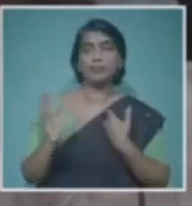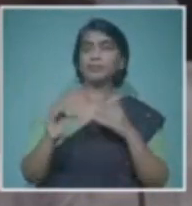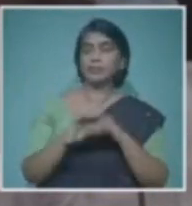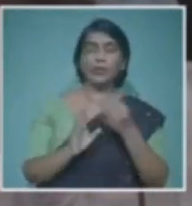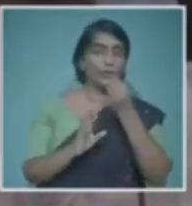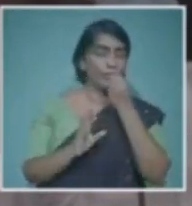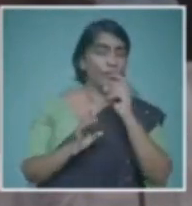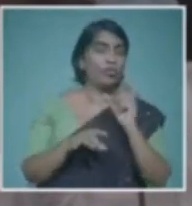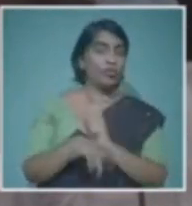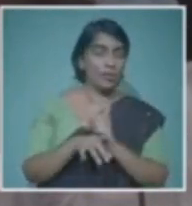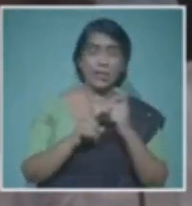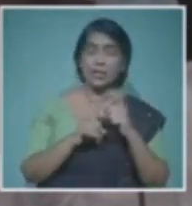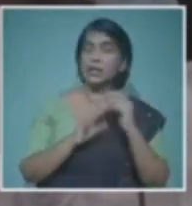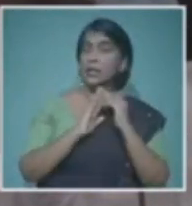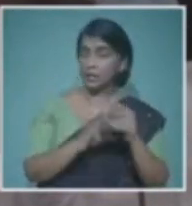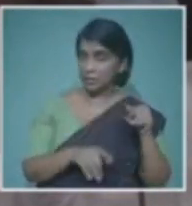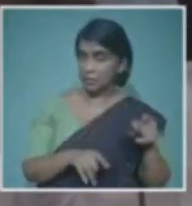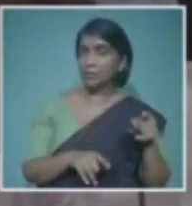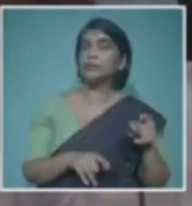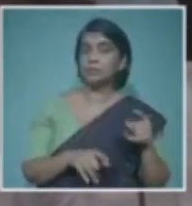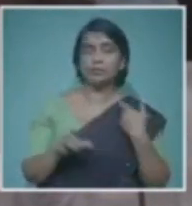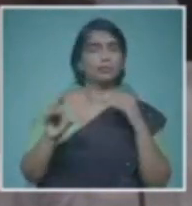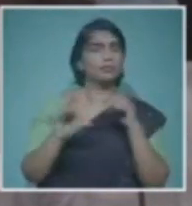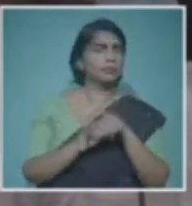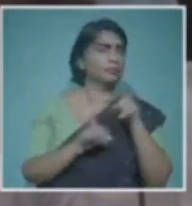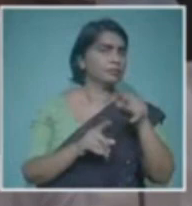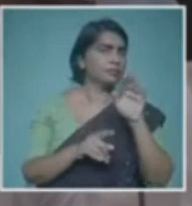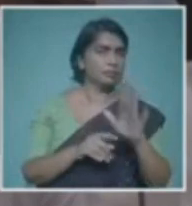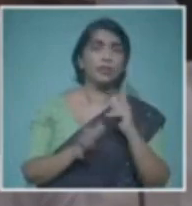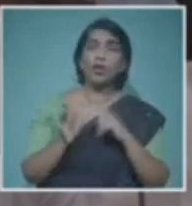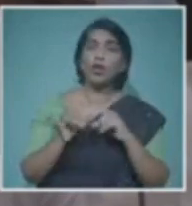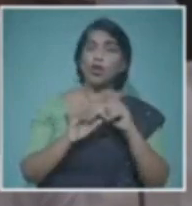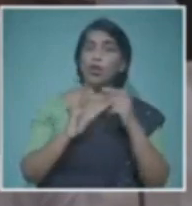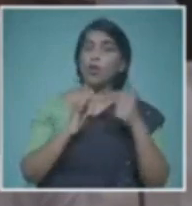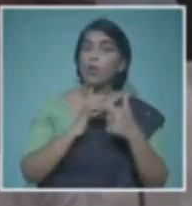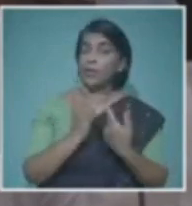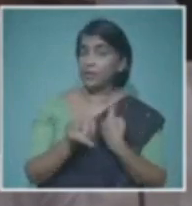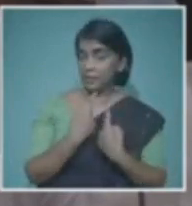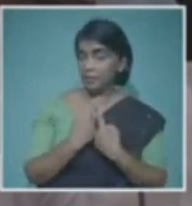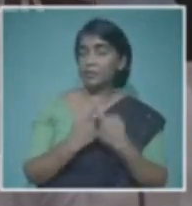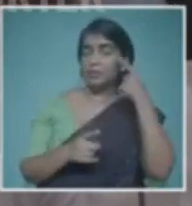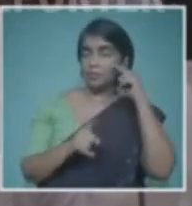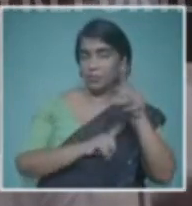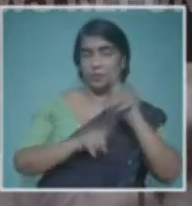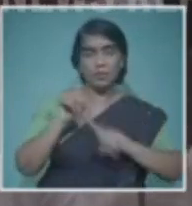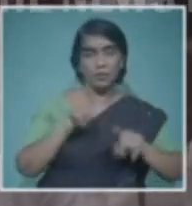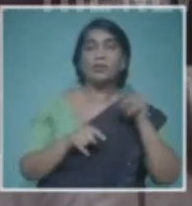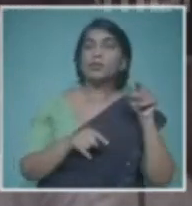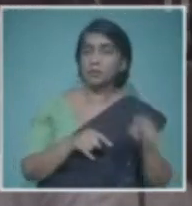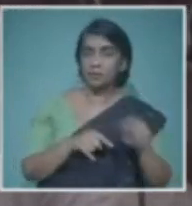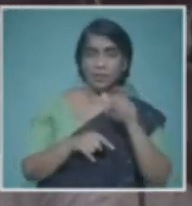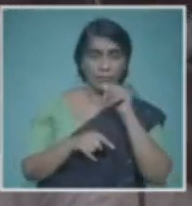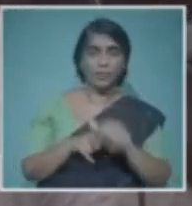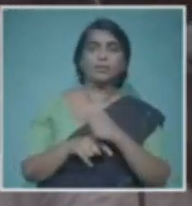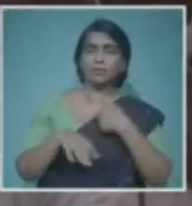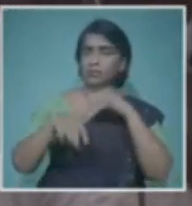මේ ළඟදීත් ආහාර කොමසාරිස් දෙපාර්තමේන්තුව ආවා ඔවුන්ගේ විගණනය පිළිබඳ සාකච්ඡා කිරීමට.